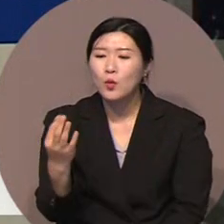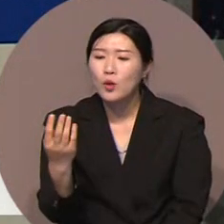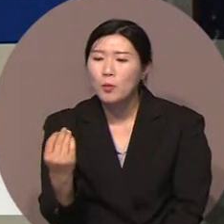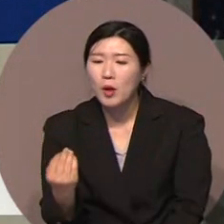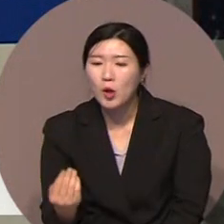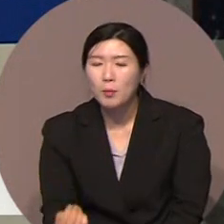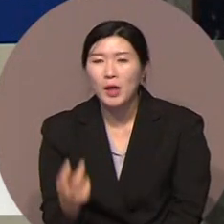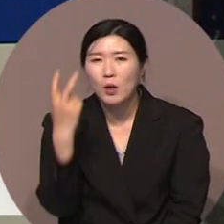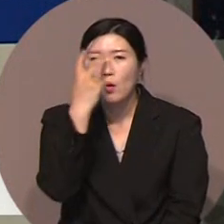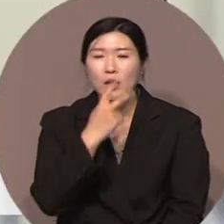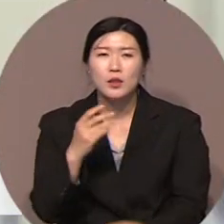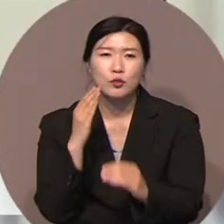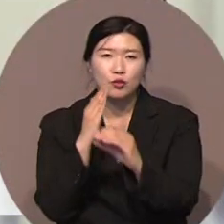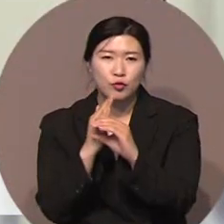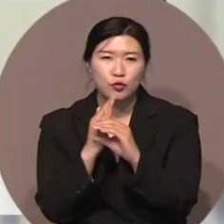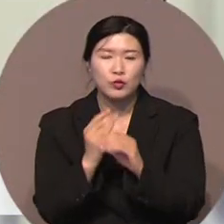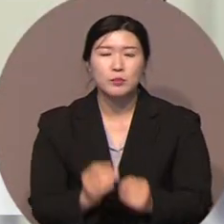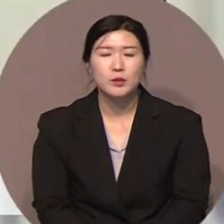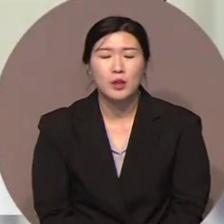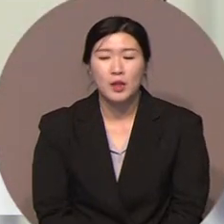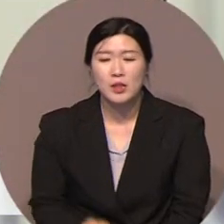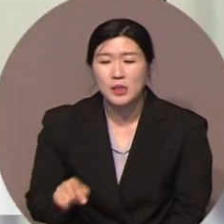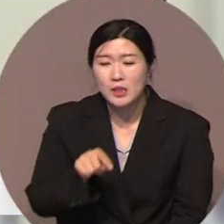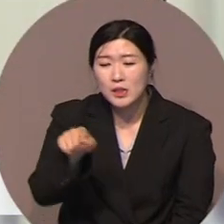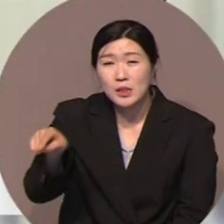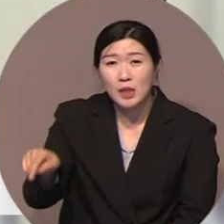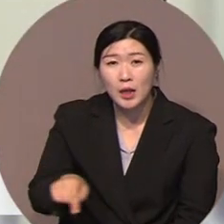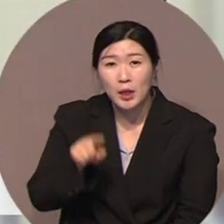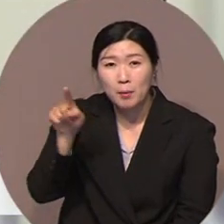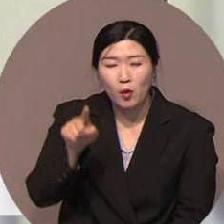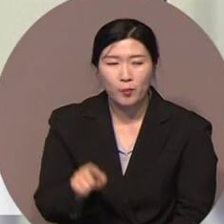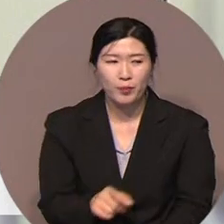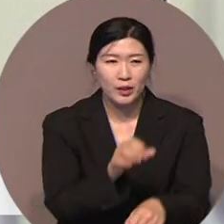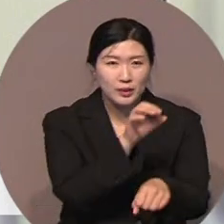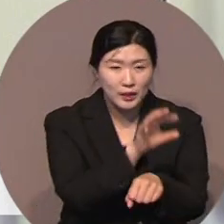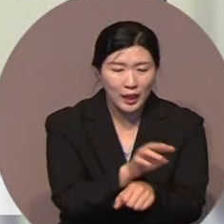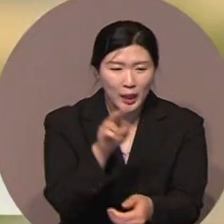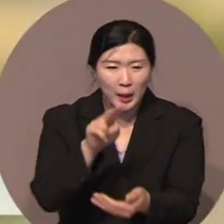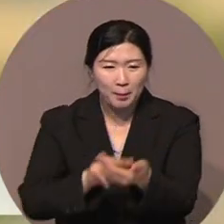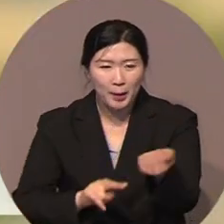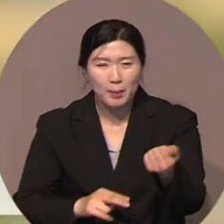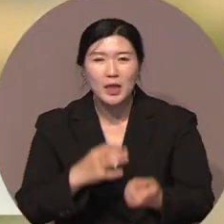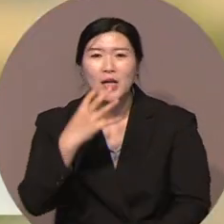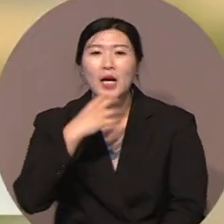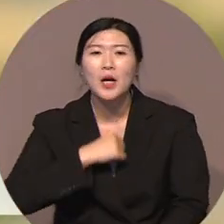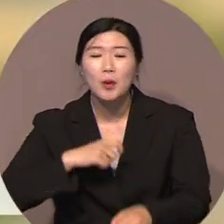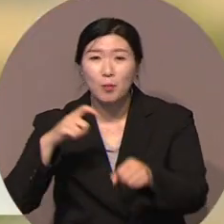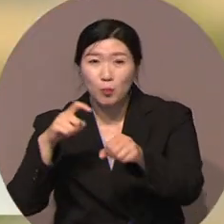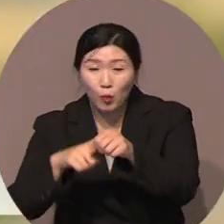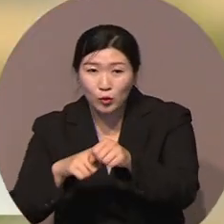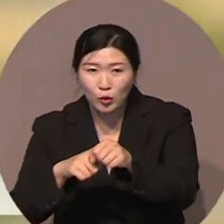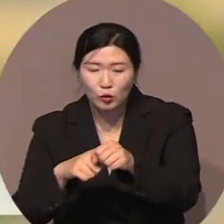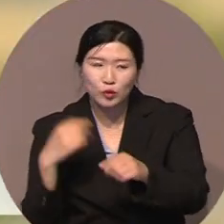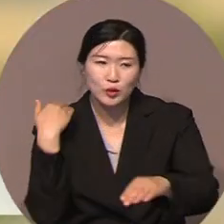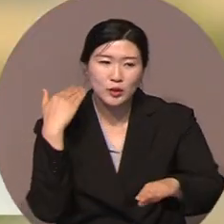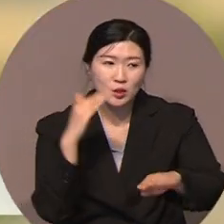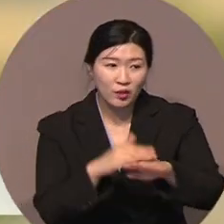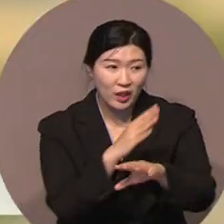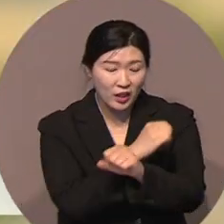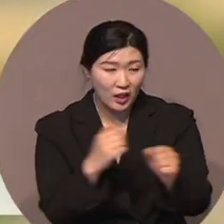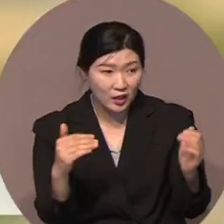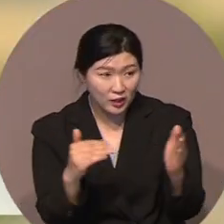있다고 밝혔습니다 이들은 갭투자 방식으로 도시형 생활주택과 아파트 등을 사들인 뒤 전세계약이